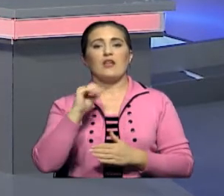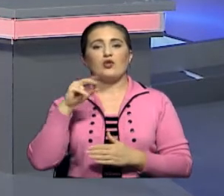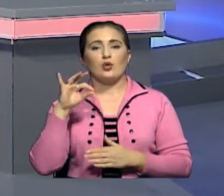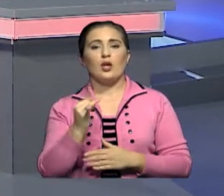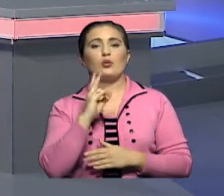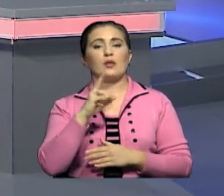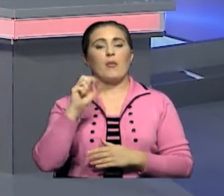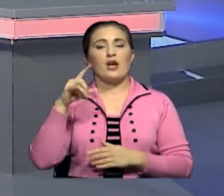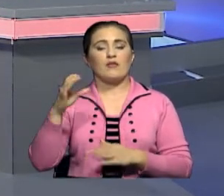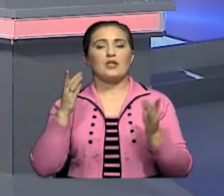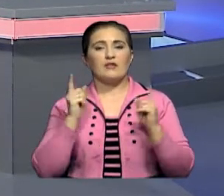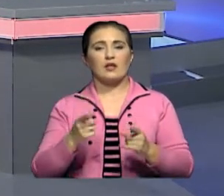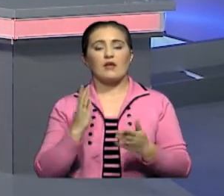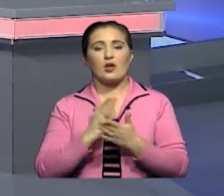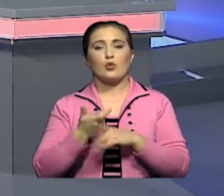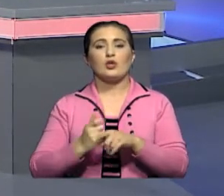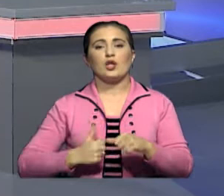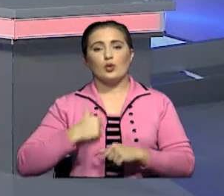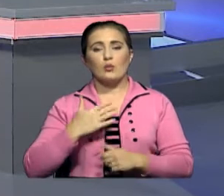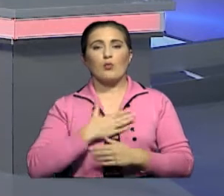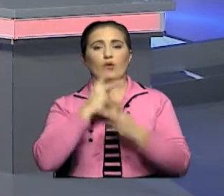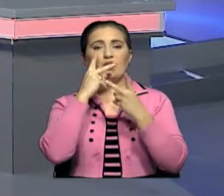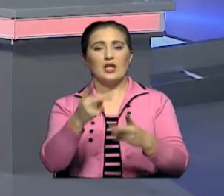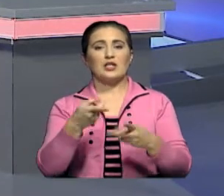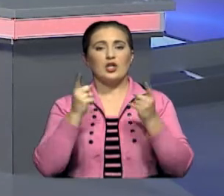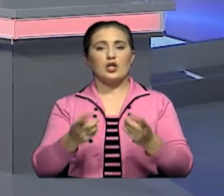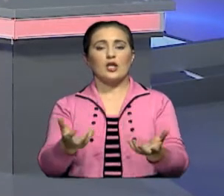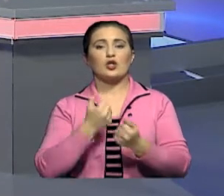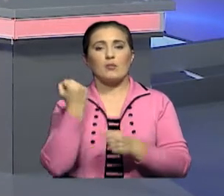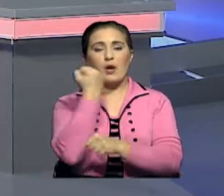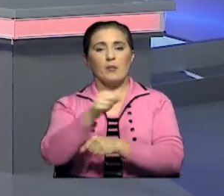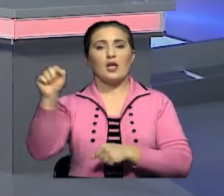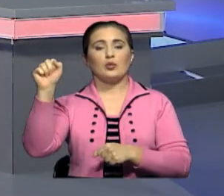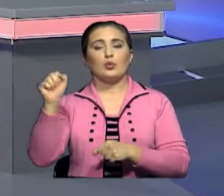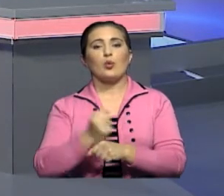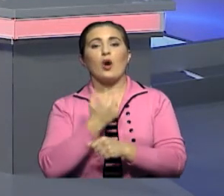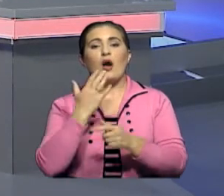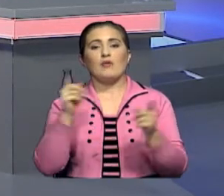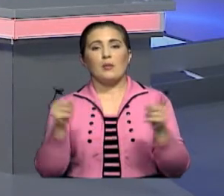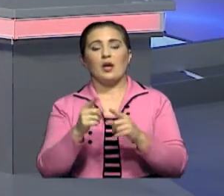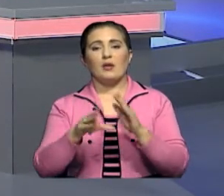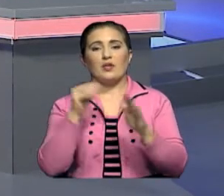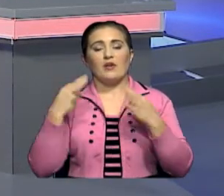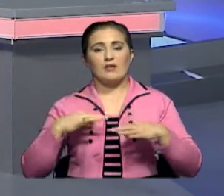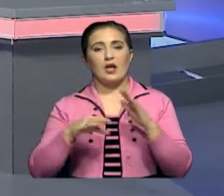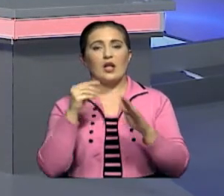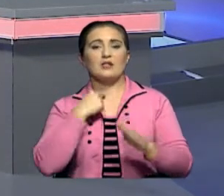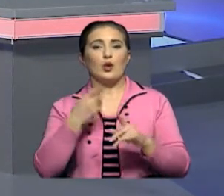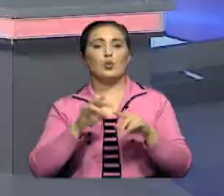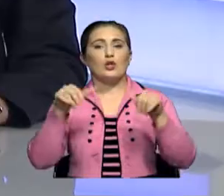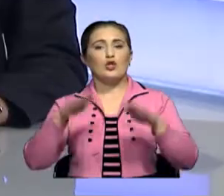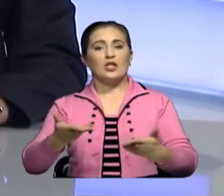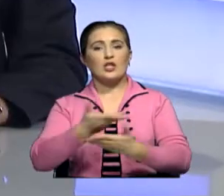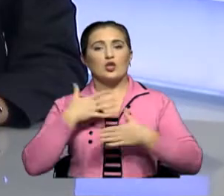баффер действительно являются очень достойными и на мой взгляд должны одержать победу в рамках предварительного голосования но это уже конечно же решать нашим